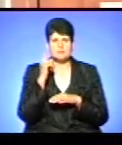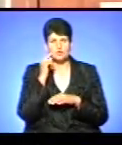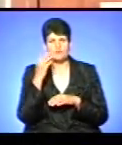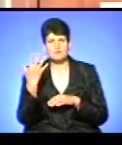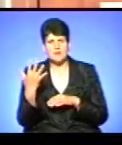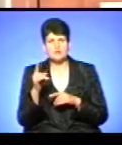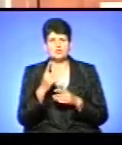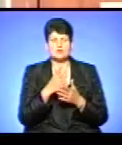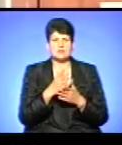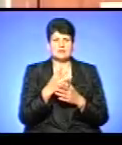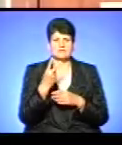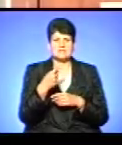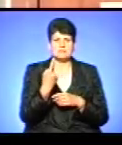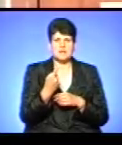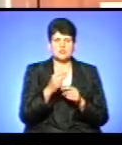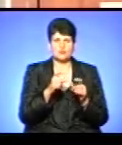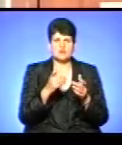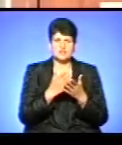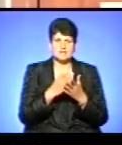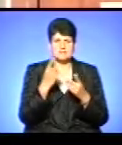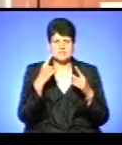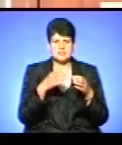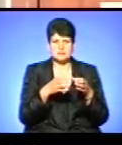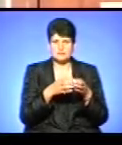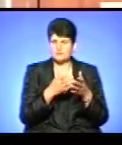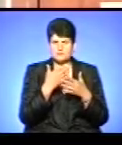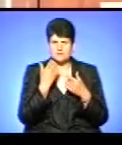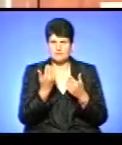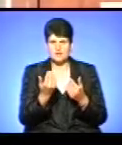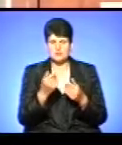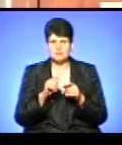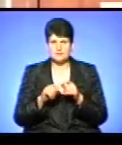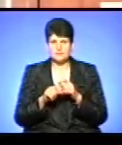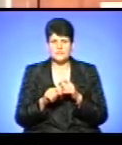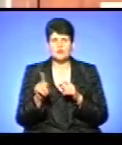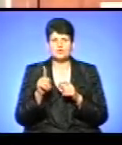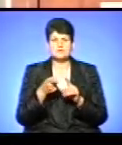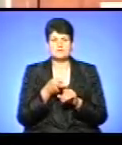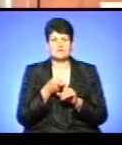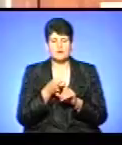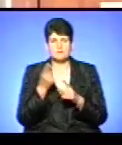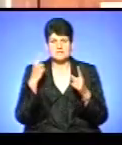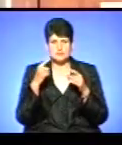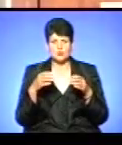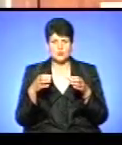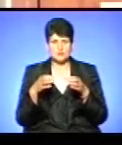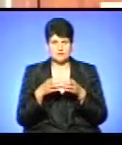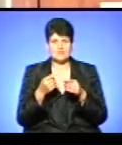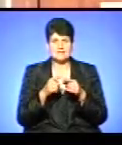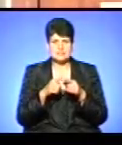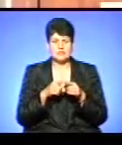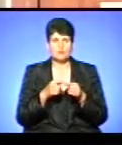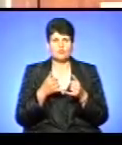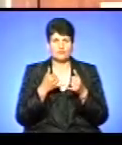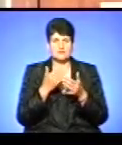відбувається в 21-й школі, чи є ця мистецька складова, чи це не ваші повноваження? Що стосується мистецької складової, ці повноваження